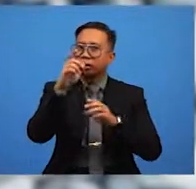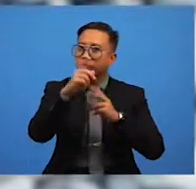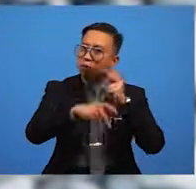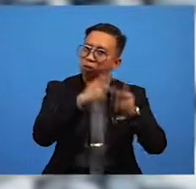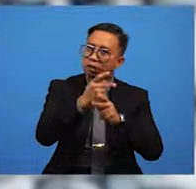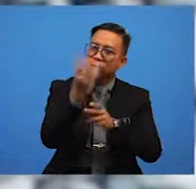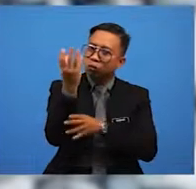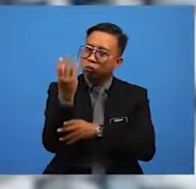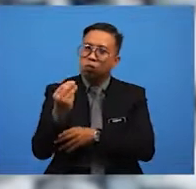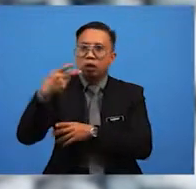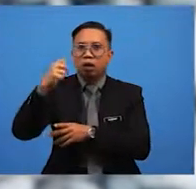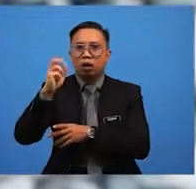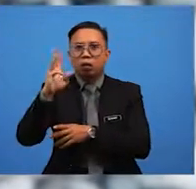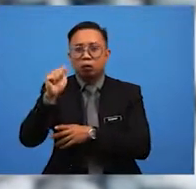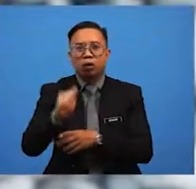lulu hawa.